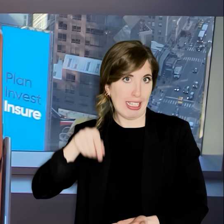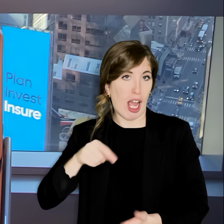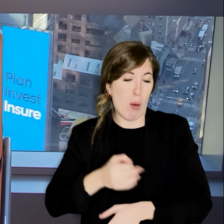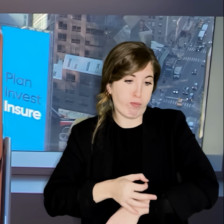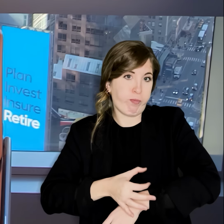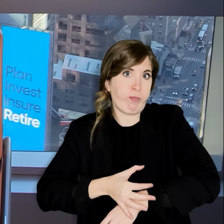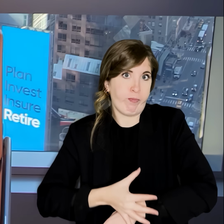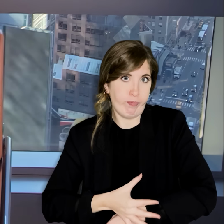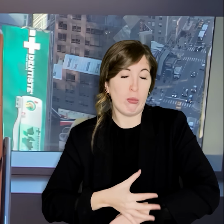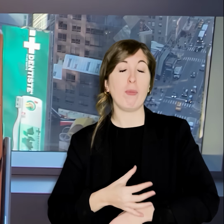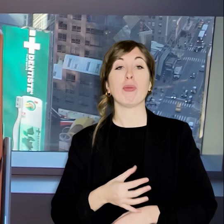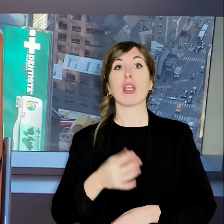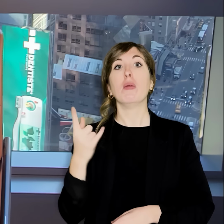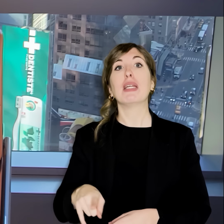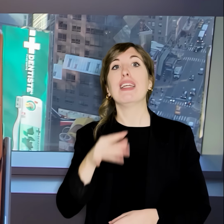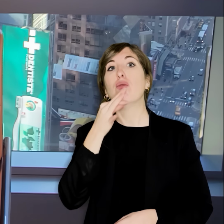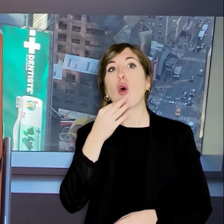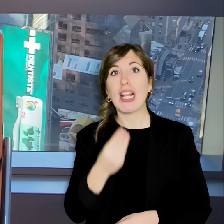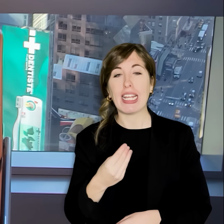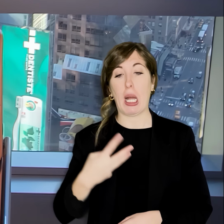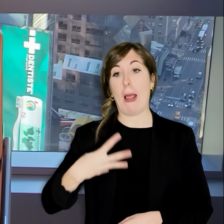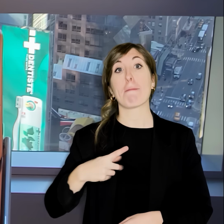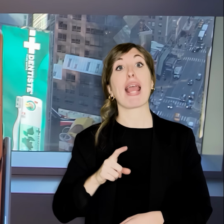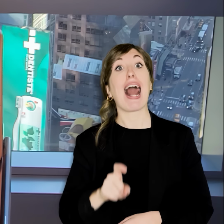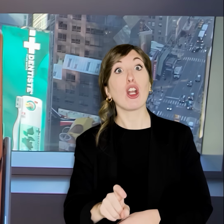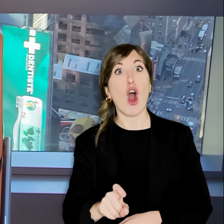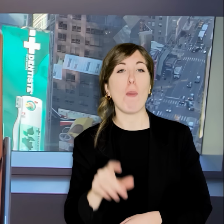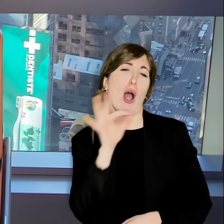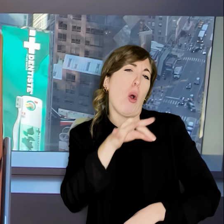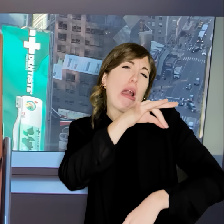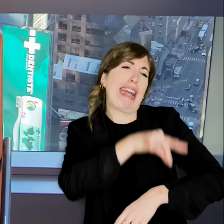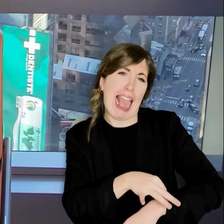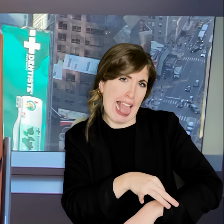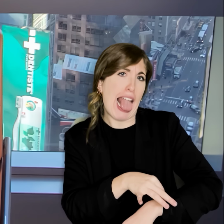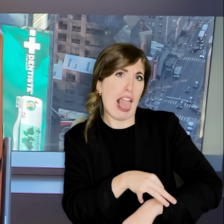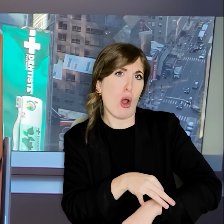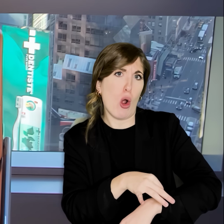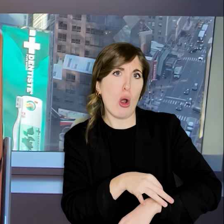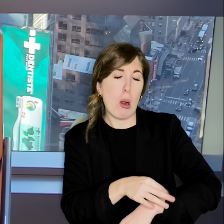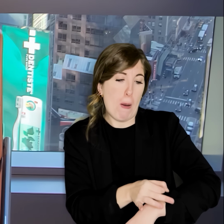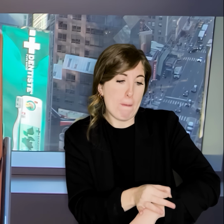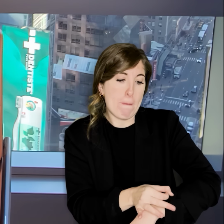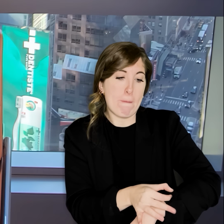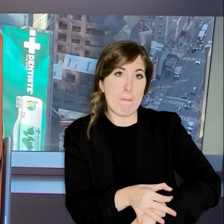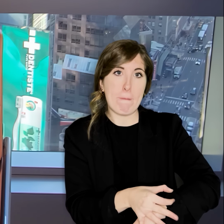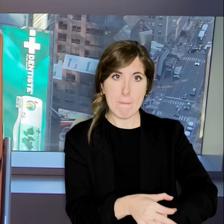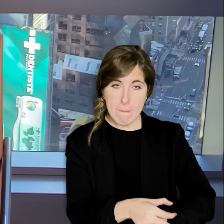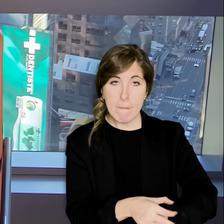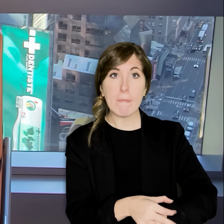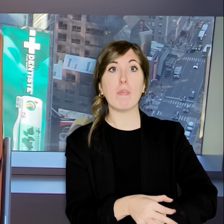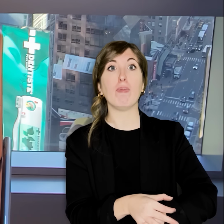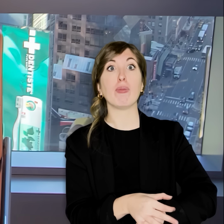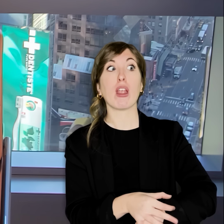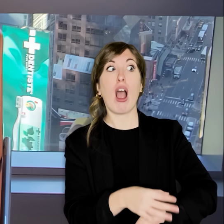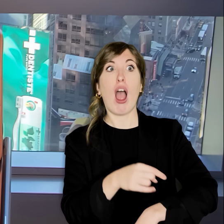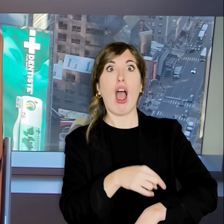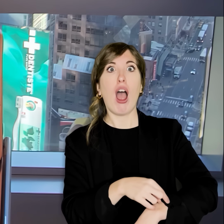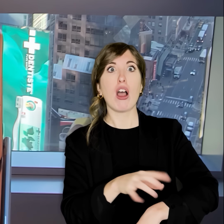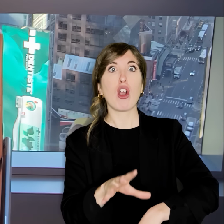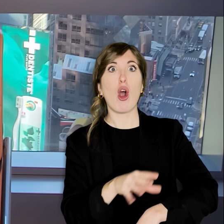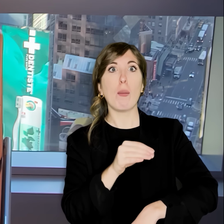che quando un melanoma o comunque un neo tra virgolette uito la fase orizzontale in cui è piatta lesione